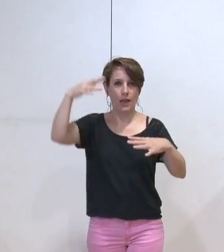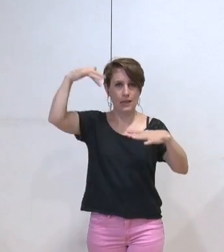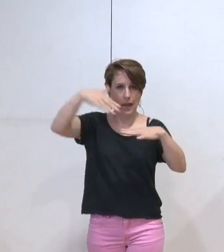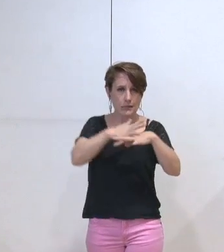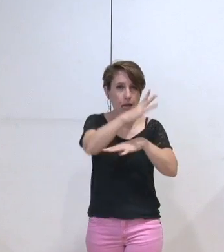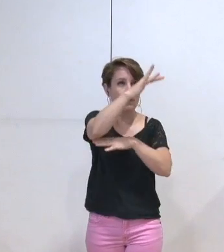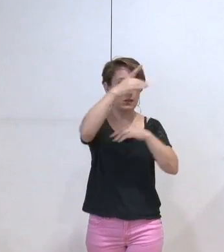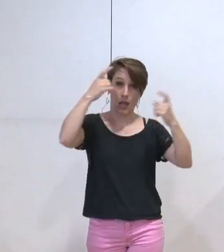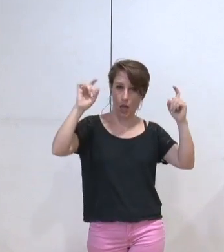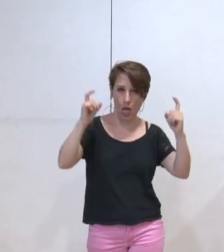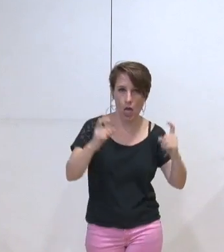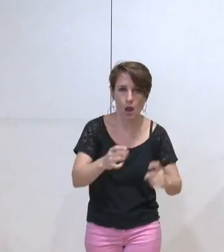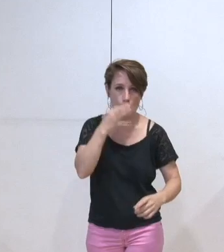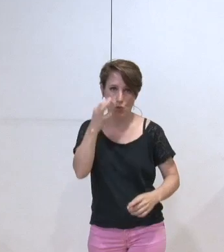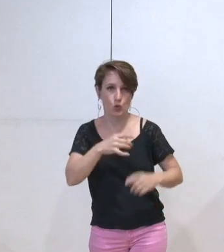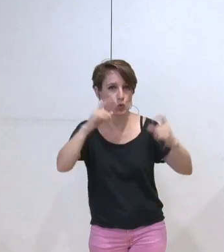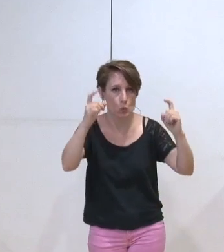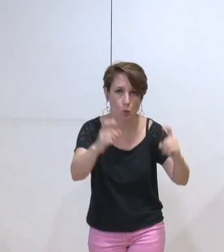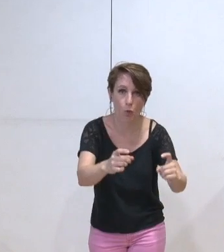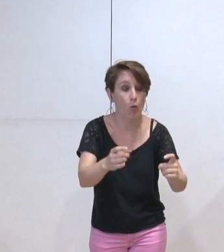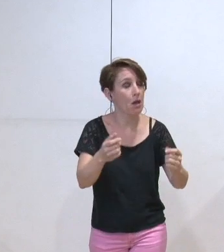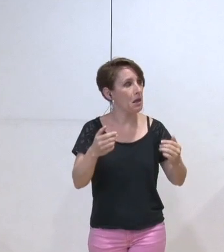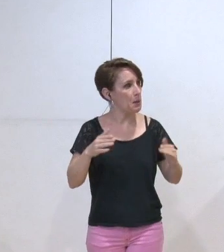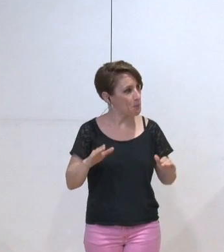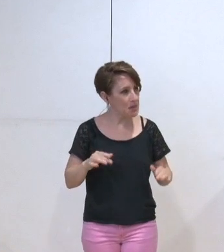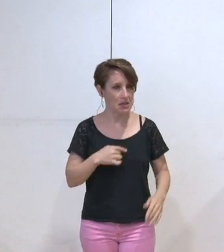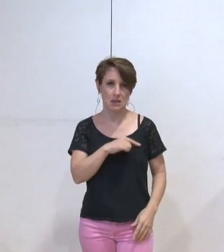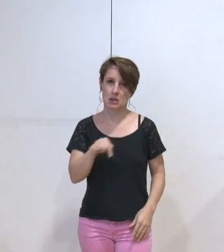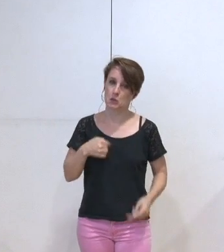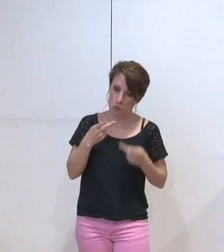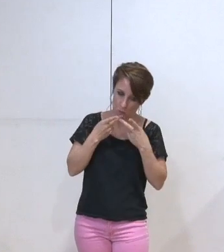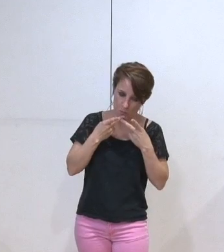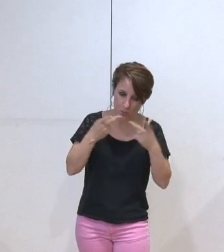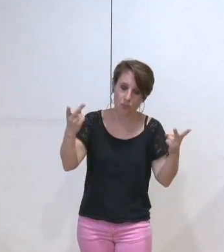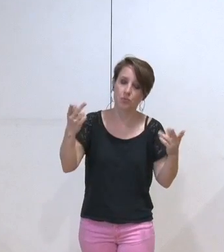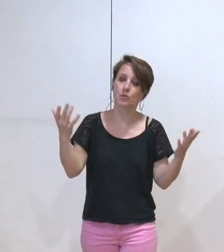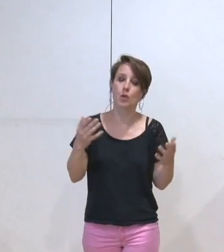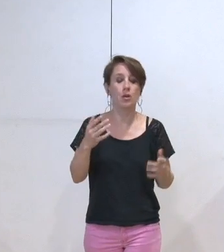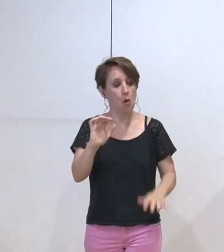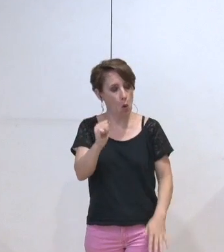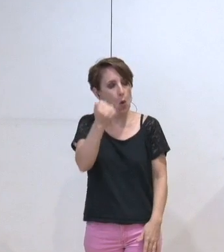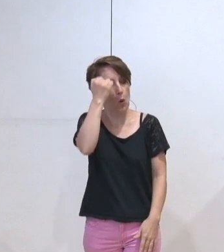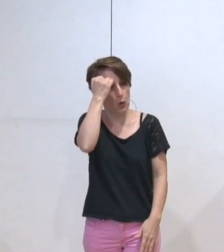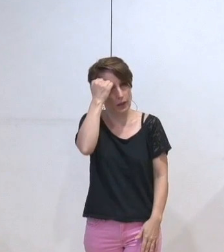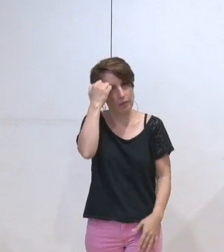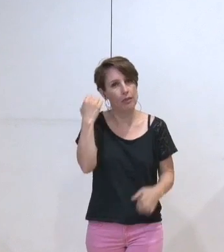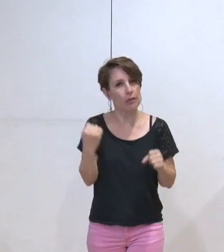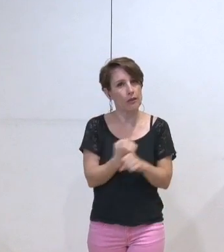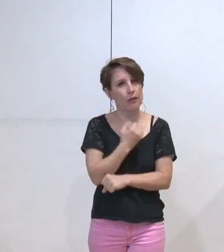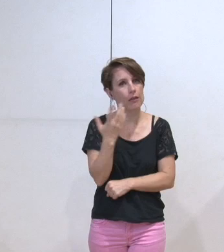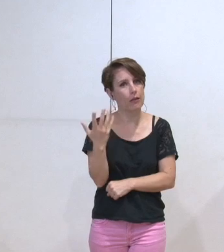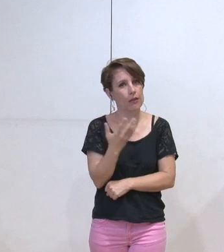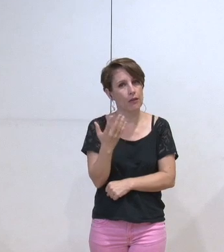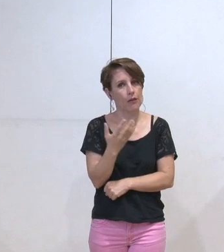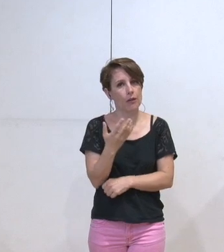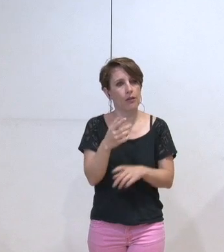voulons redire ici le regret que nous avons que vous ayez supprimé dans le programme du